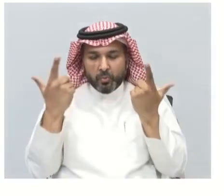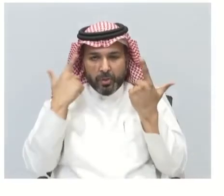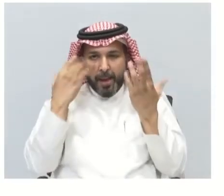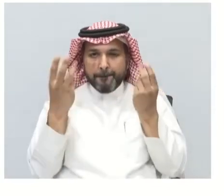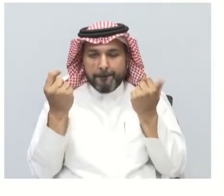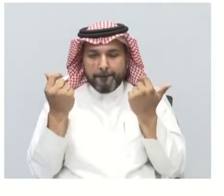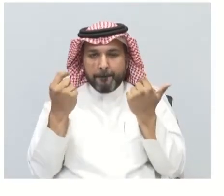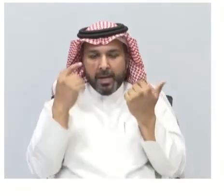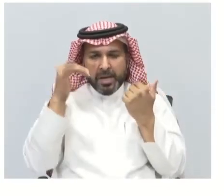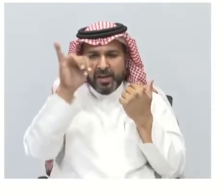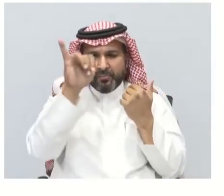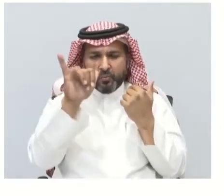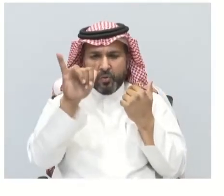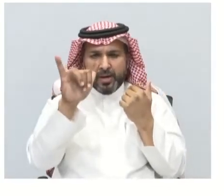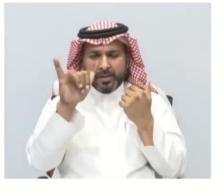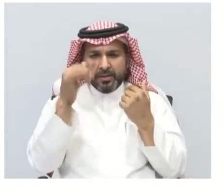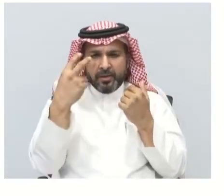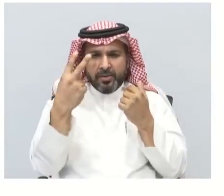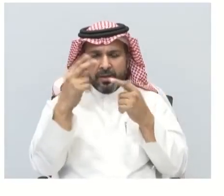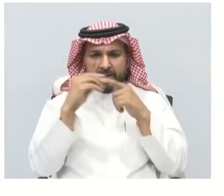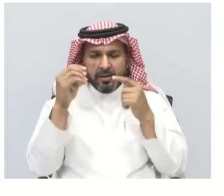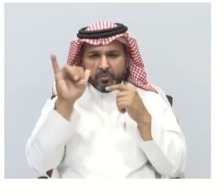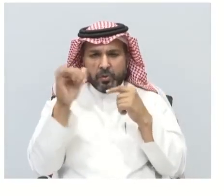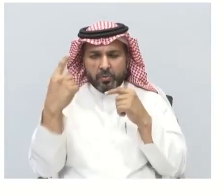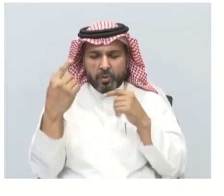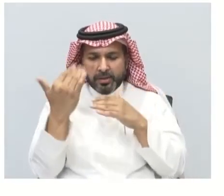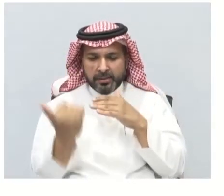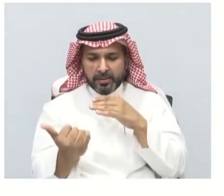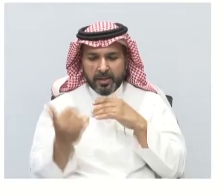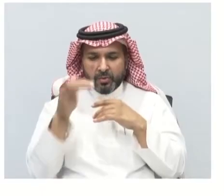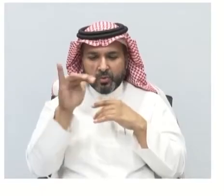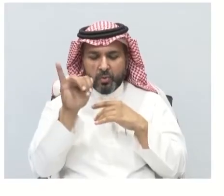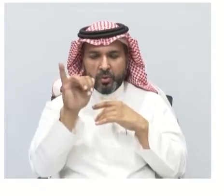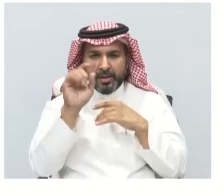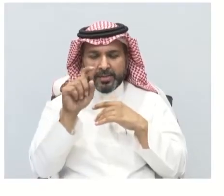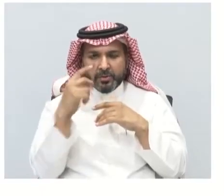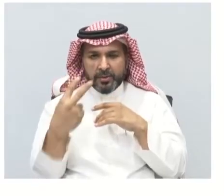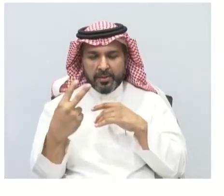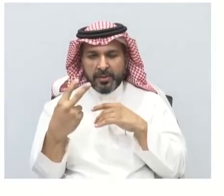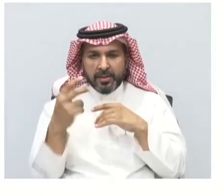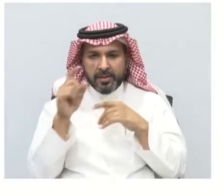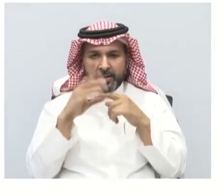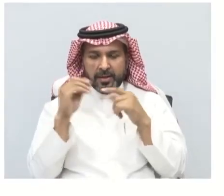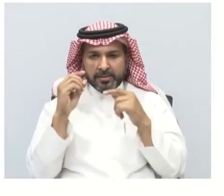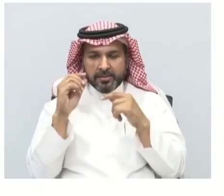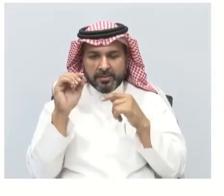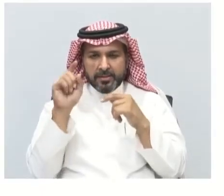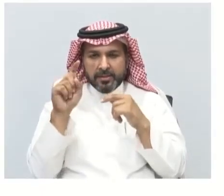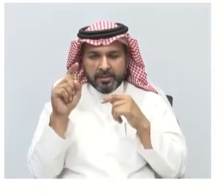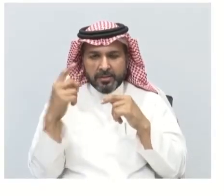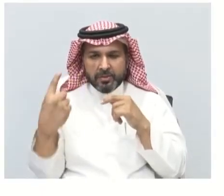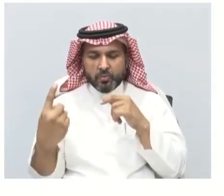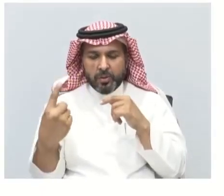على طول الميل اربعه ناقص 2 وا ا ناقص وايوا قسمه اكس